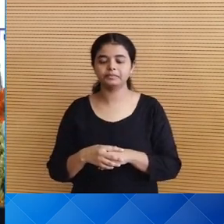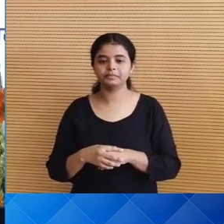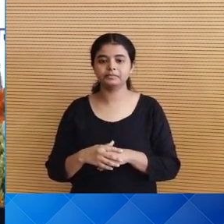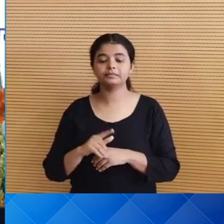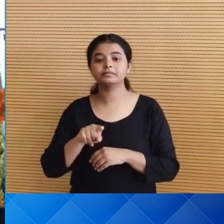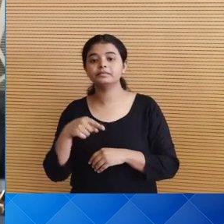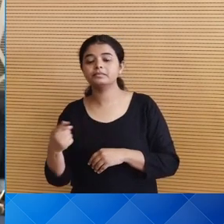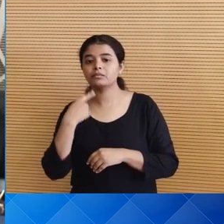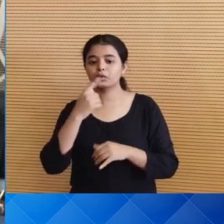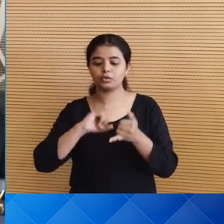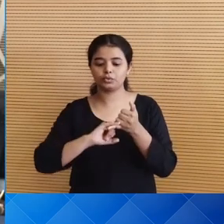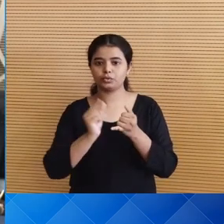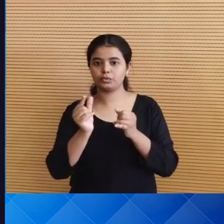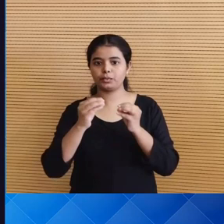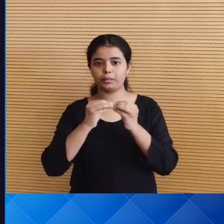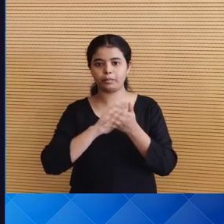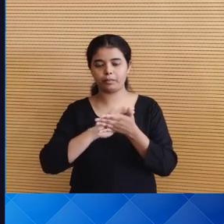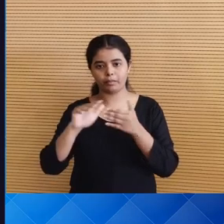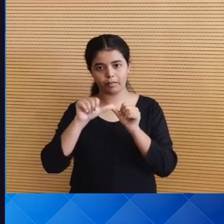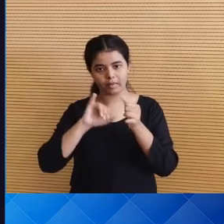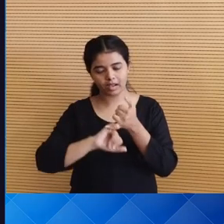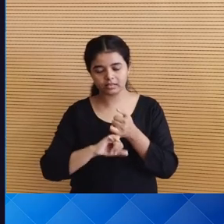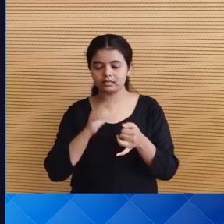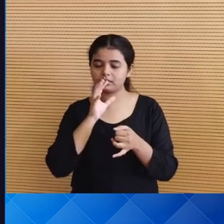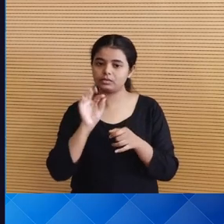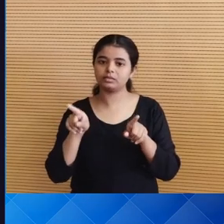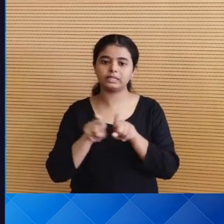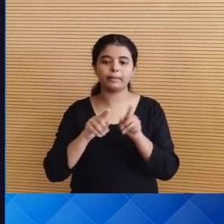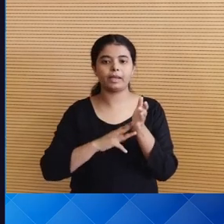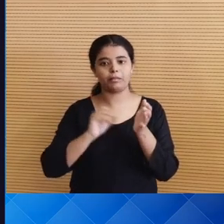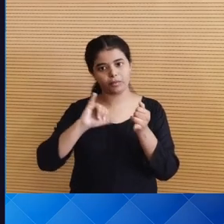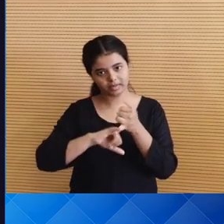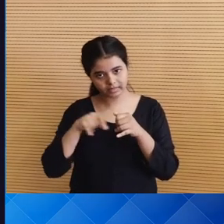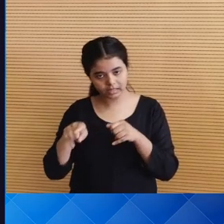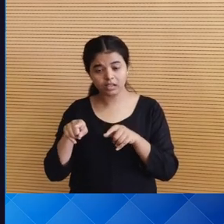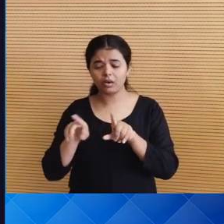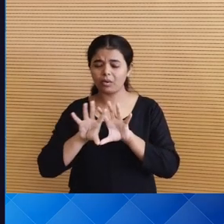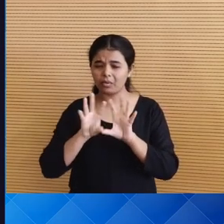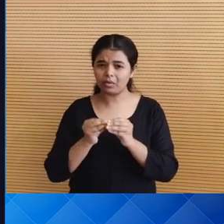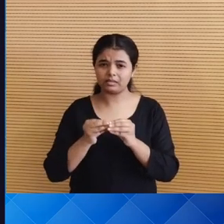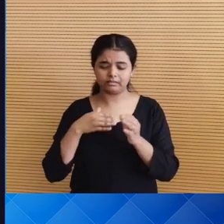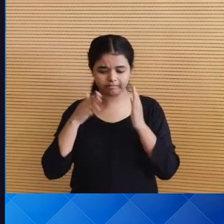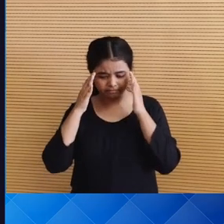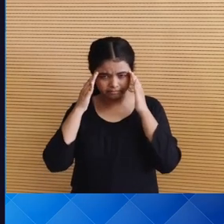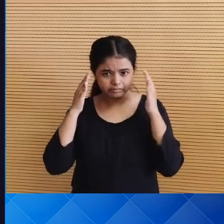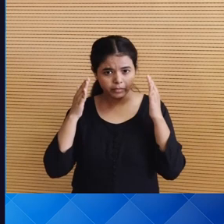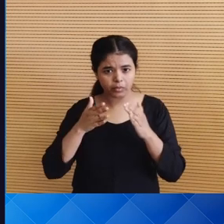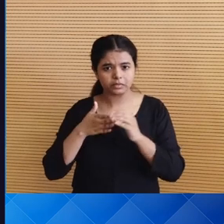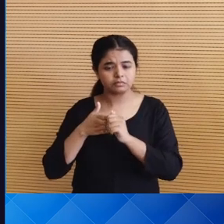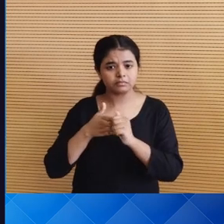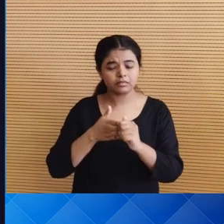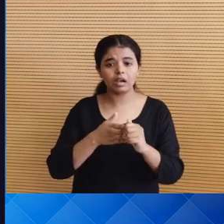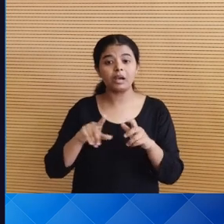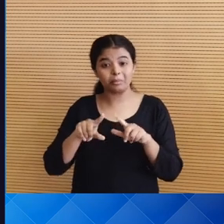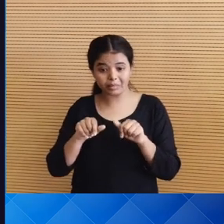डॉक्टर सुभाष सरकार जी हमारे MOS हैं, बहुत कीनली हमको गाइड करते हैं. हमारी कई मीटिंग्स में सर ने ऐसे